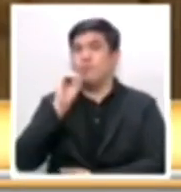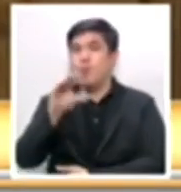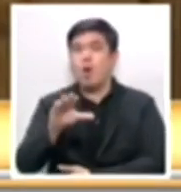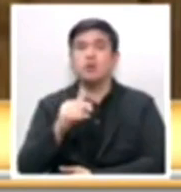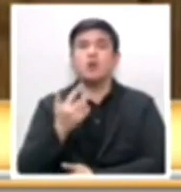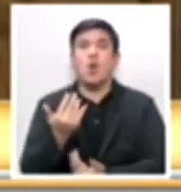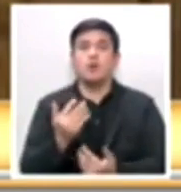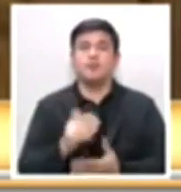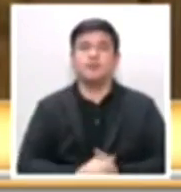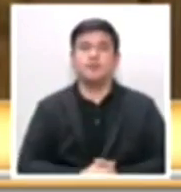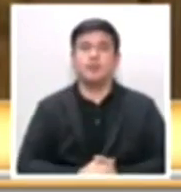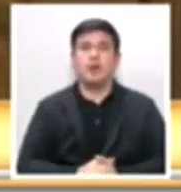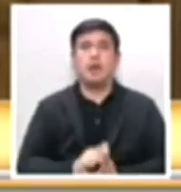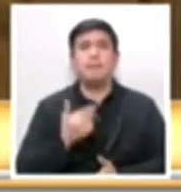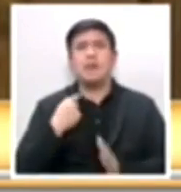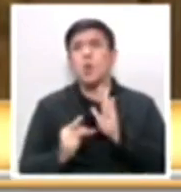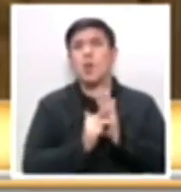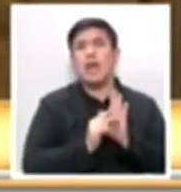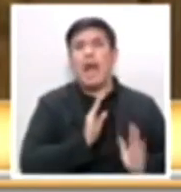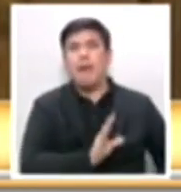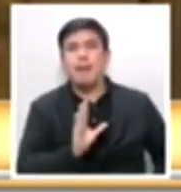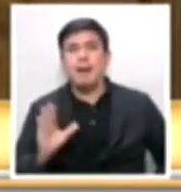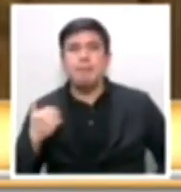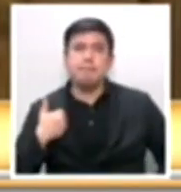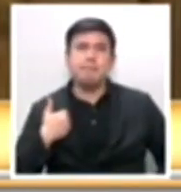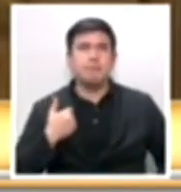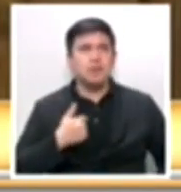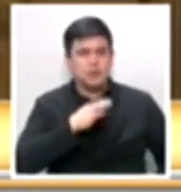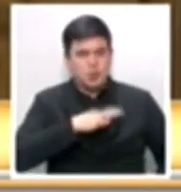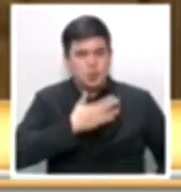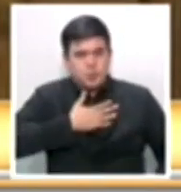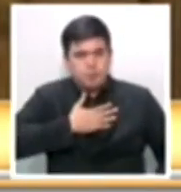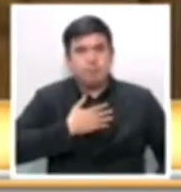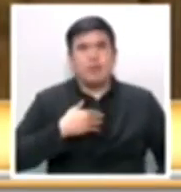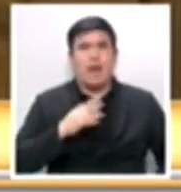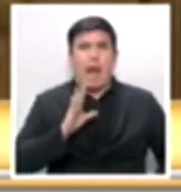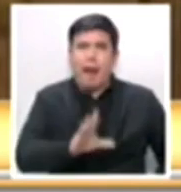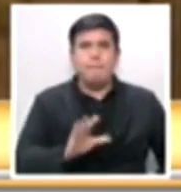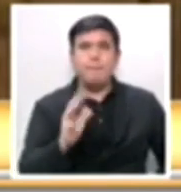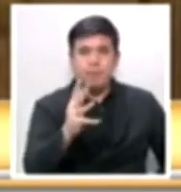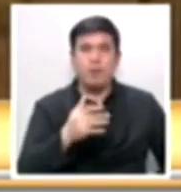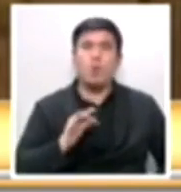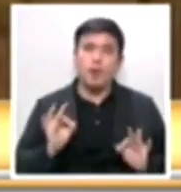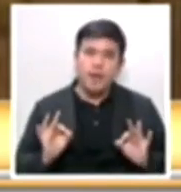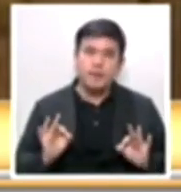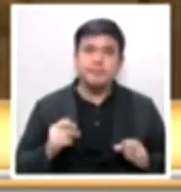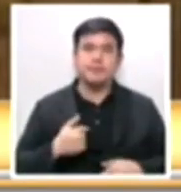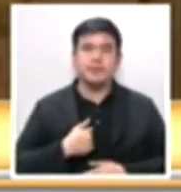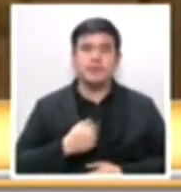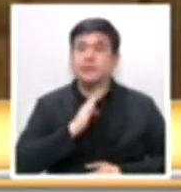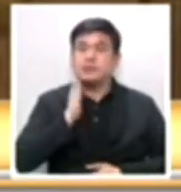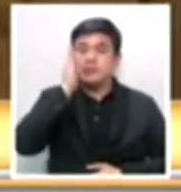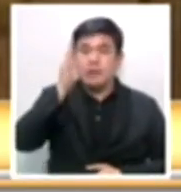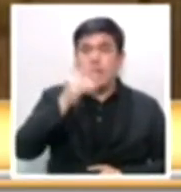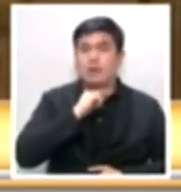บว่าเขามีข้อห้ามอะไรหรือเปล่าอย่างไรแต่ใจผมนั้นไม่มีข้อห้ามนะครับเพราะว่าอย่างไรก็ต